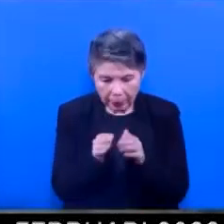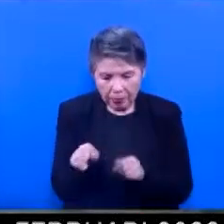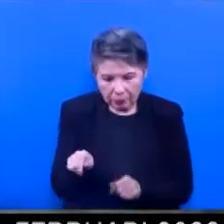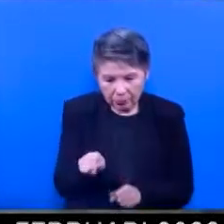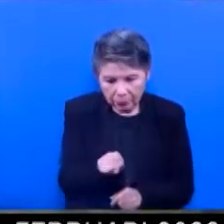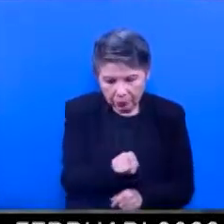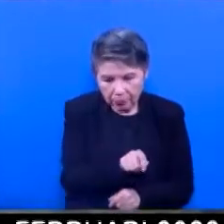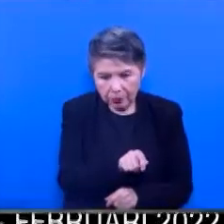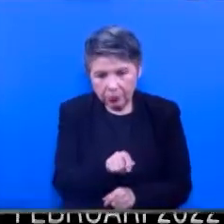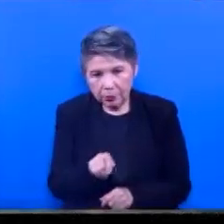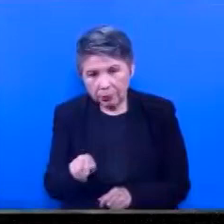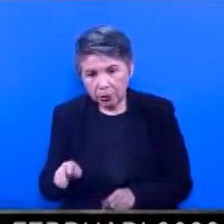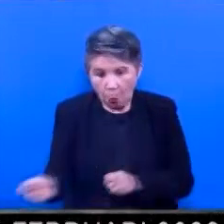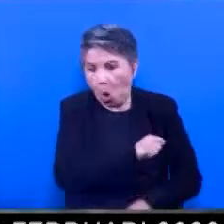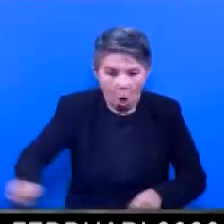buatan kayak yang dikasar.